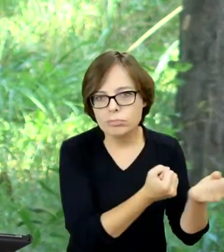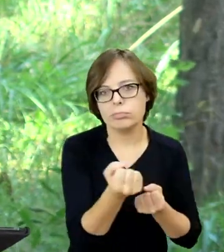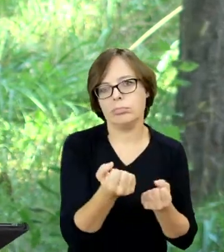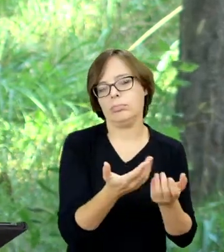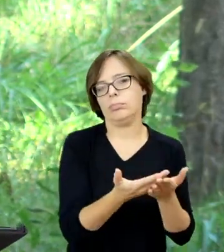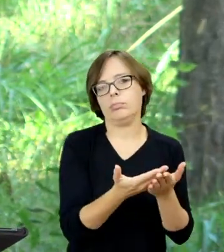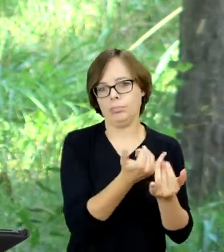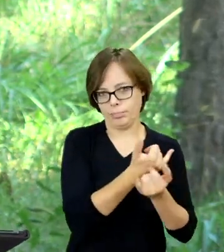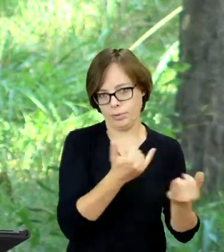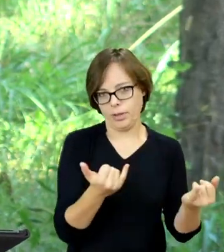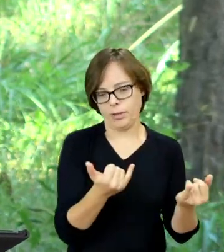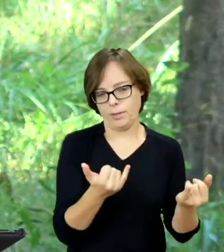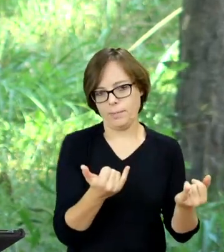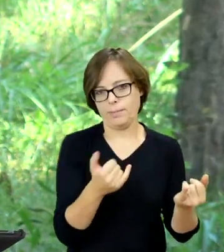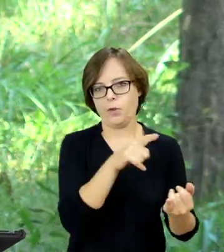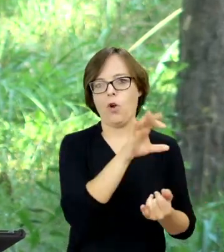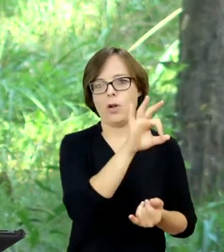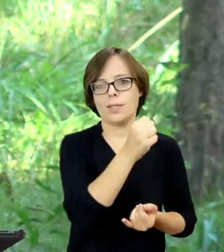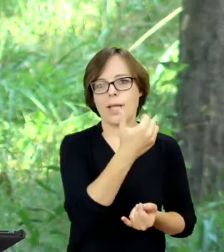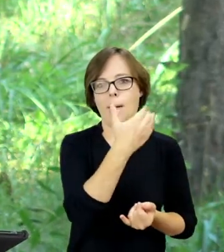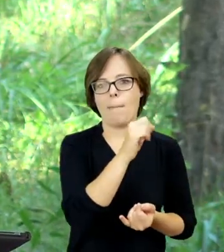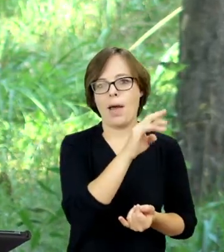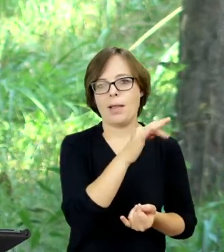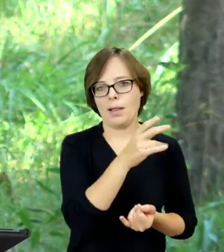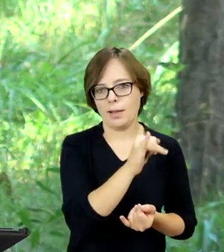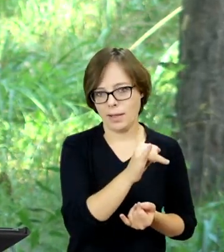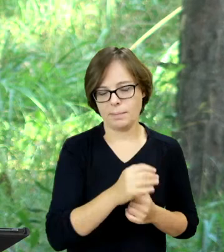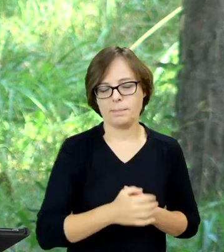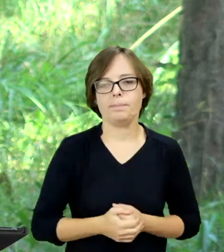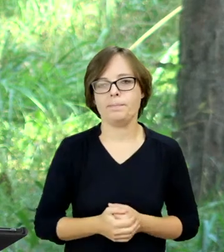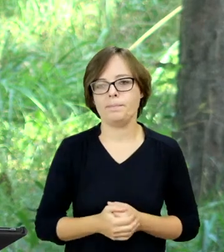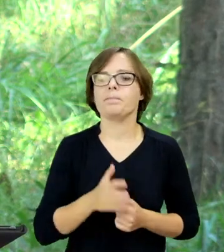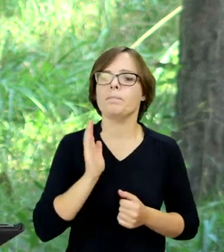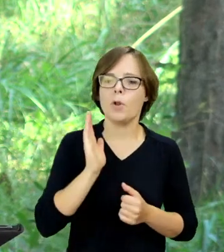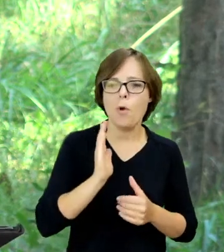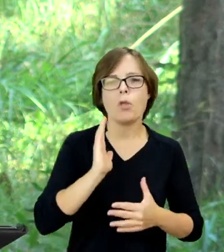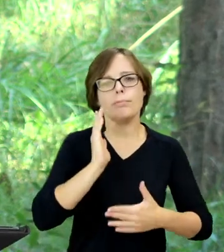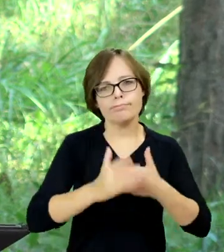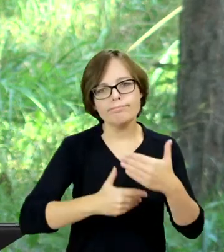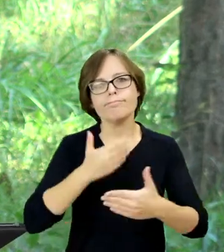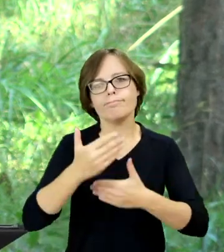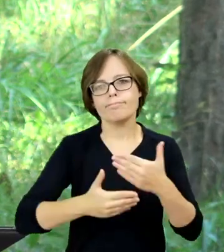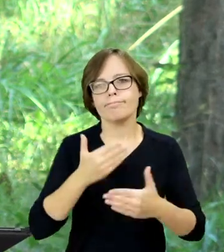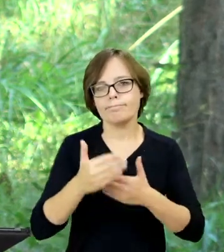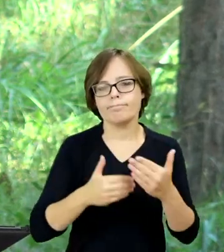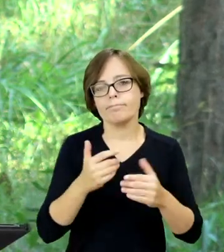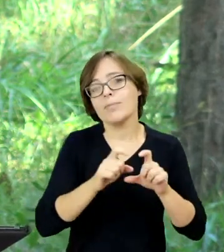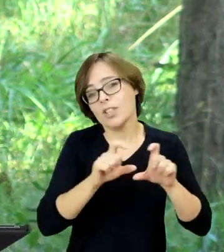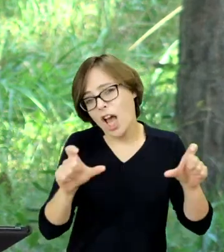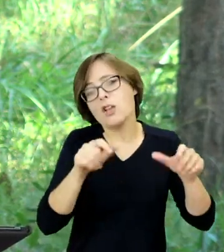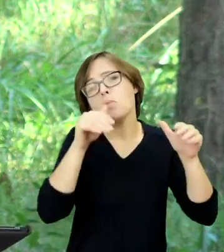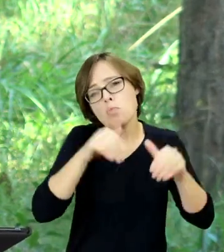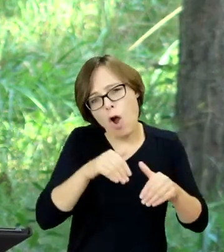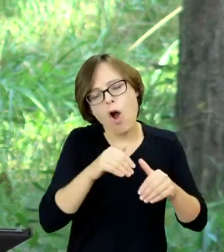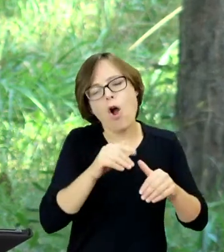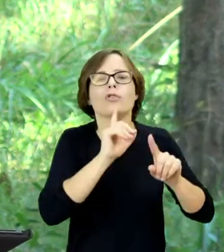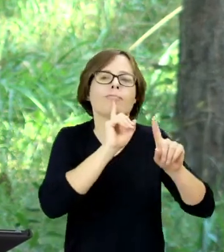No a też z czasem no właśnie być może wywiadowczynie,